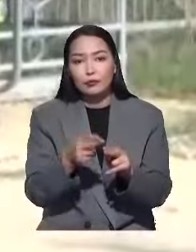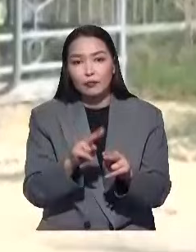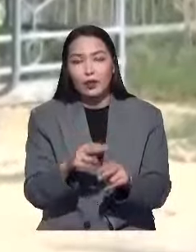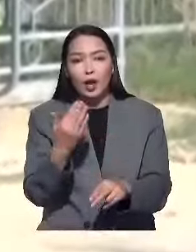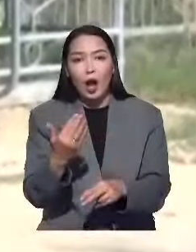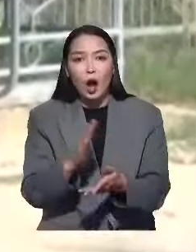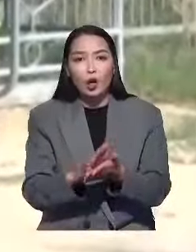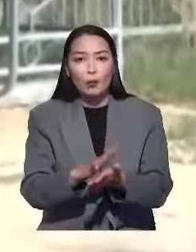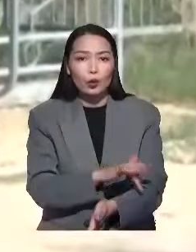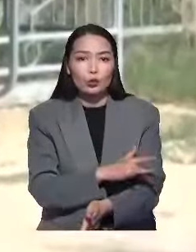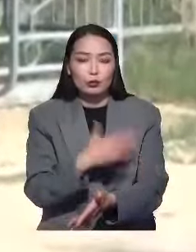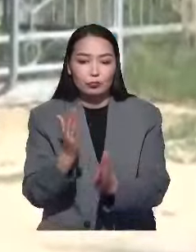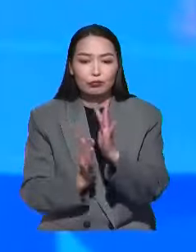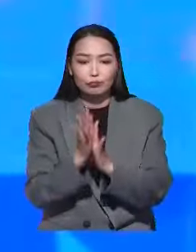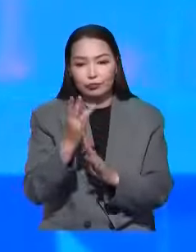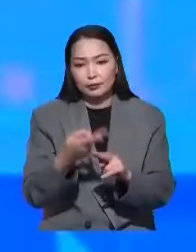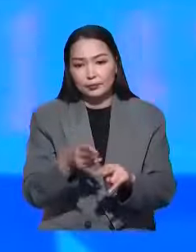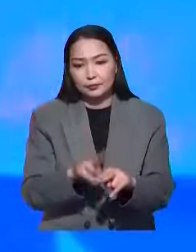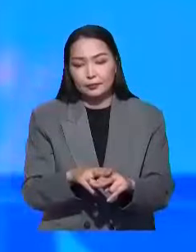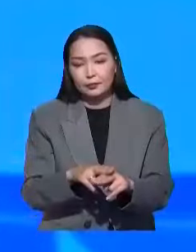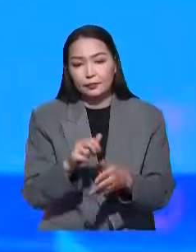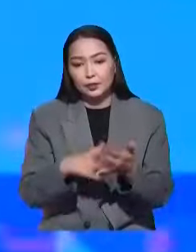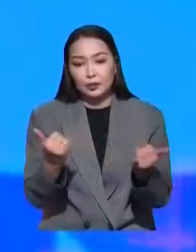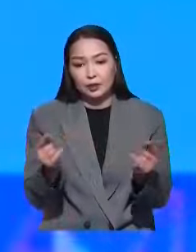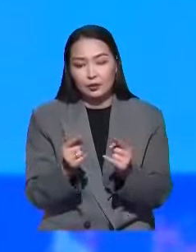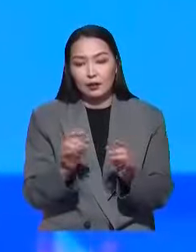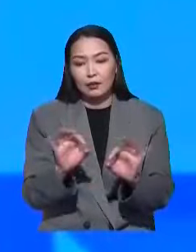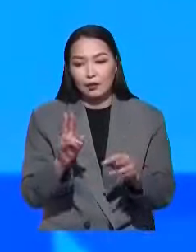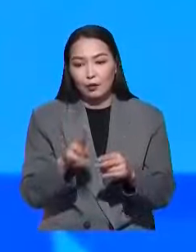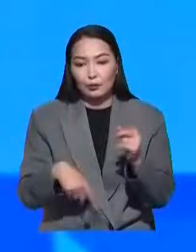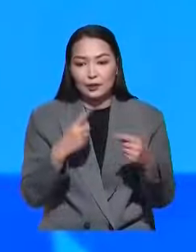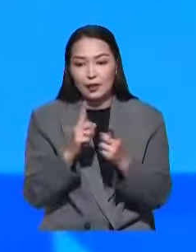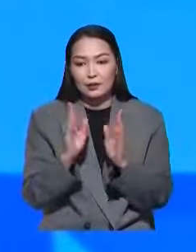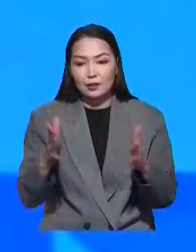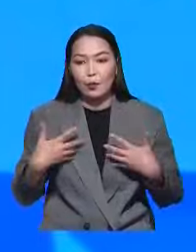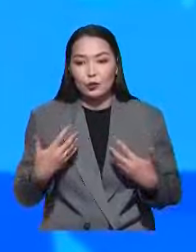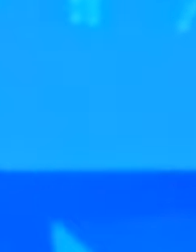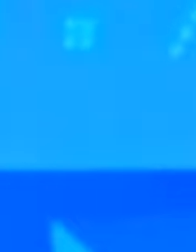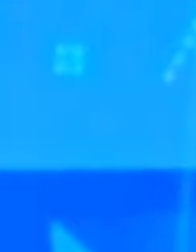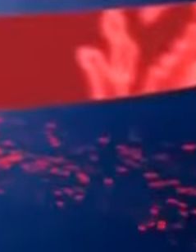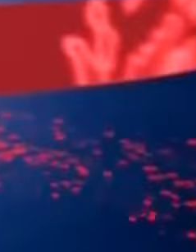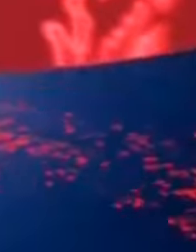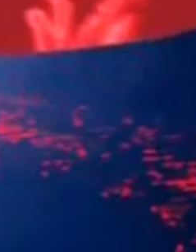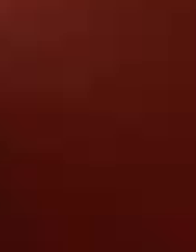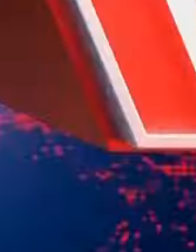бағасының өсуі себеп дейді мамандар. Мендегі бар ақпарат осы. Келесі кездескенше аман сау болыңыздар.